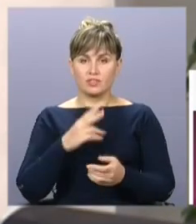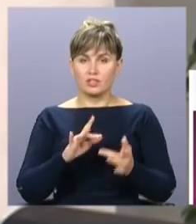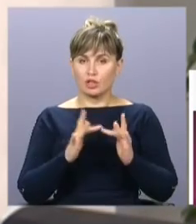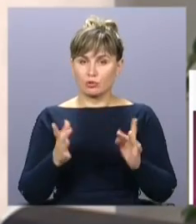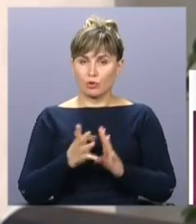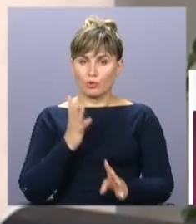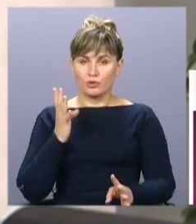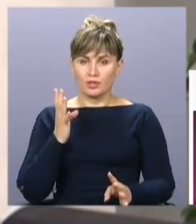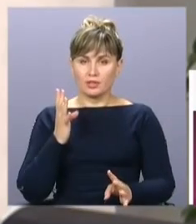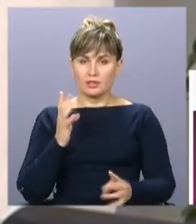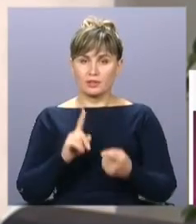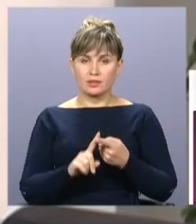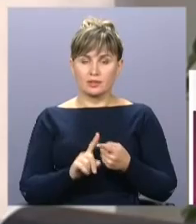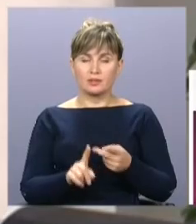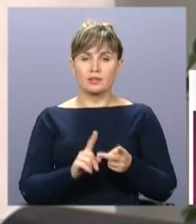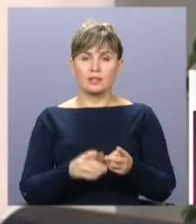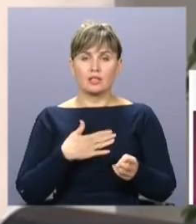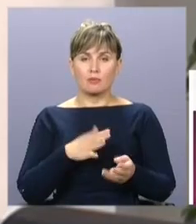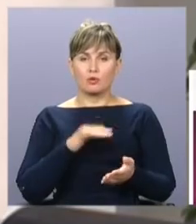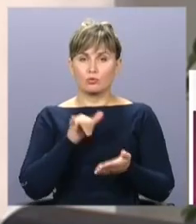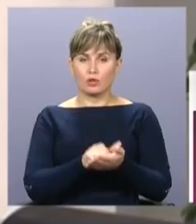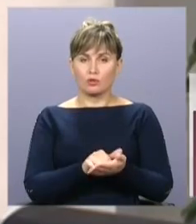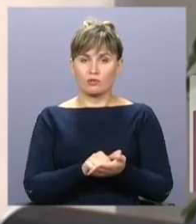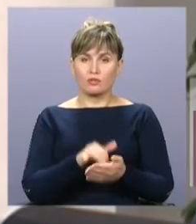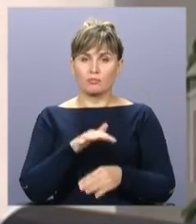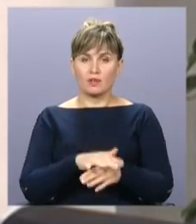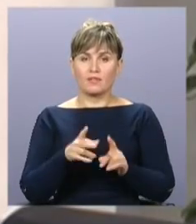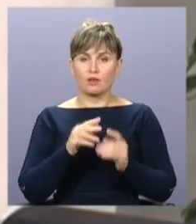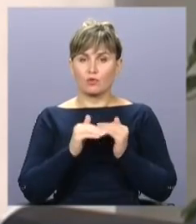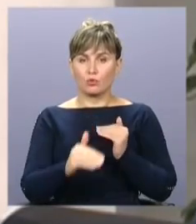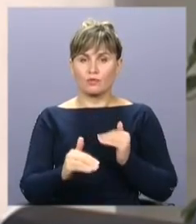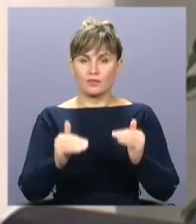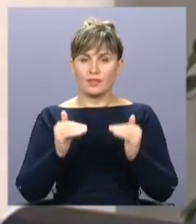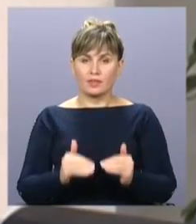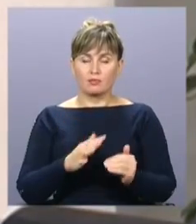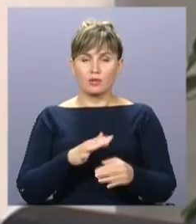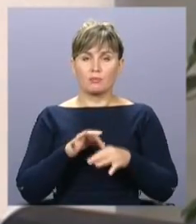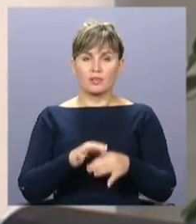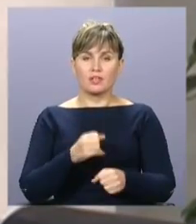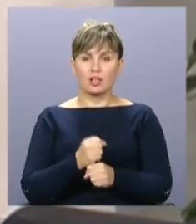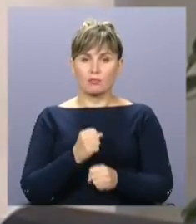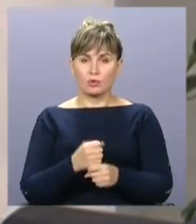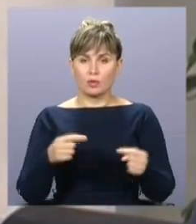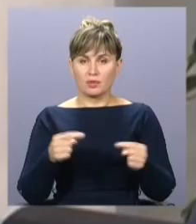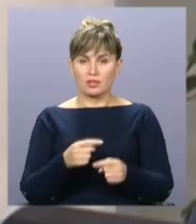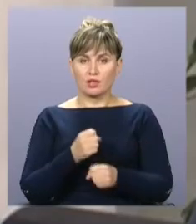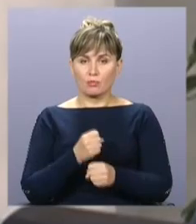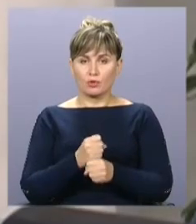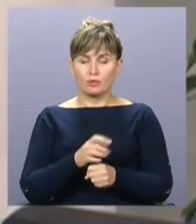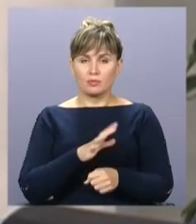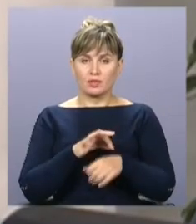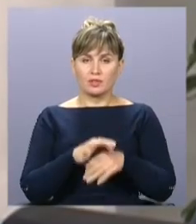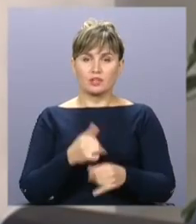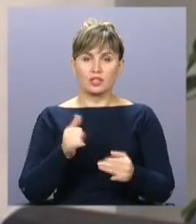очереди. Также нами были установлены с банками второго уровня, была проведена работа, определенная работа. Сейчас